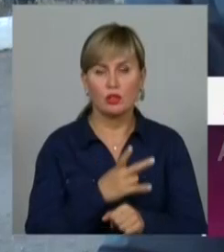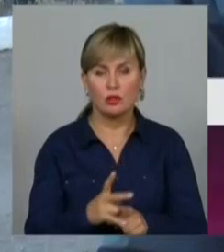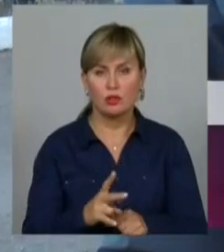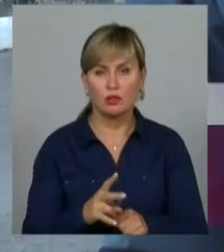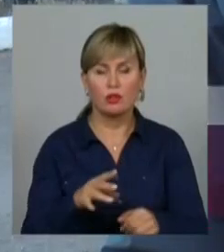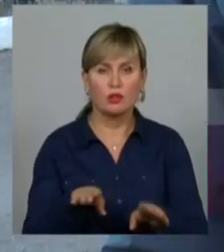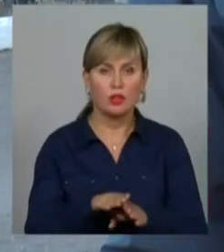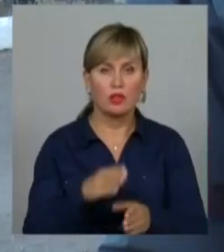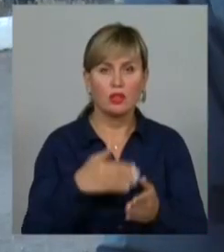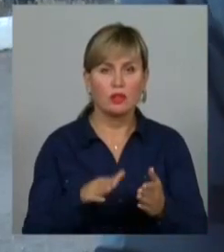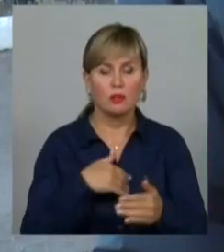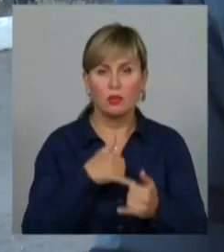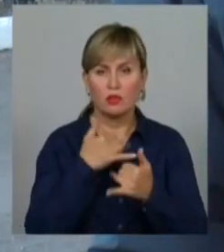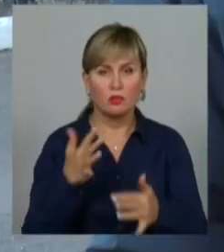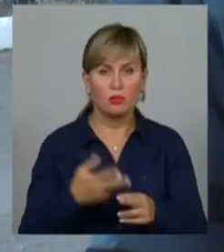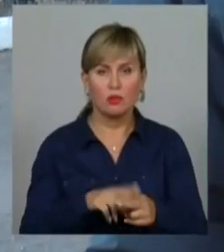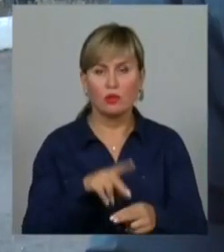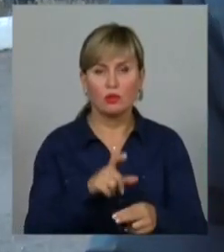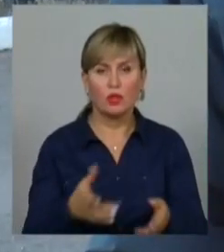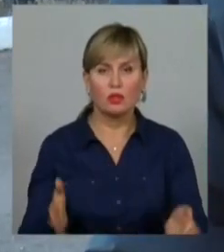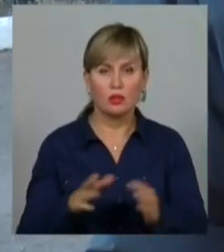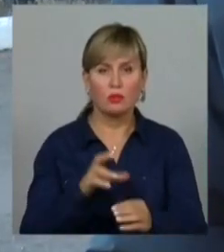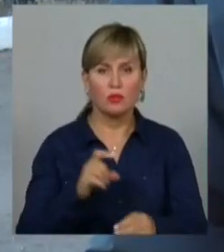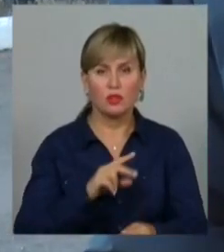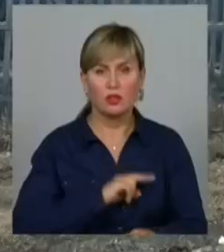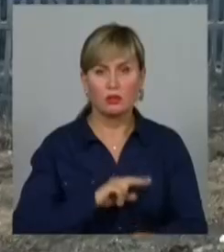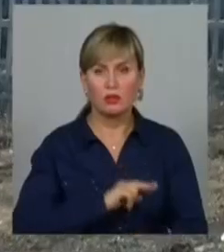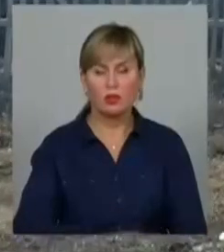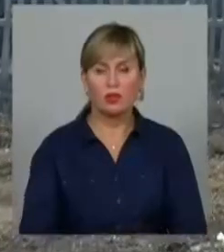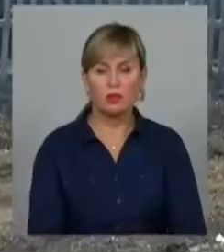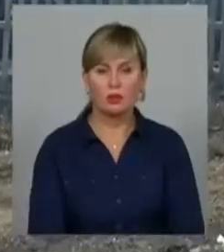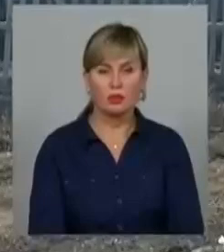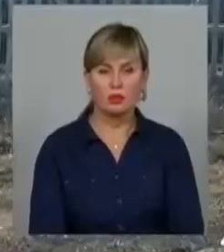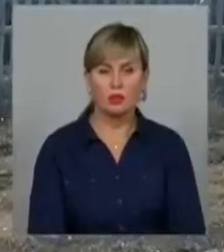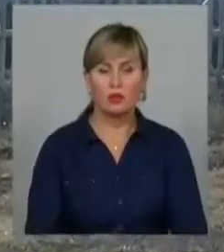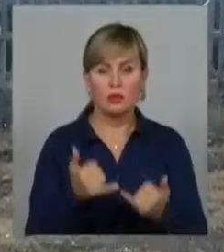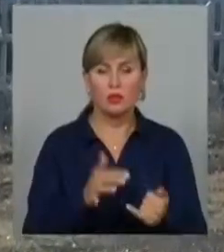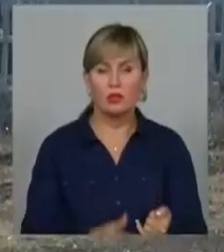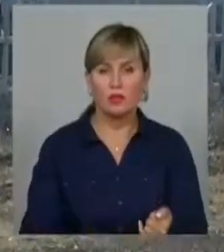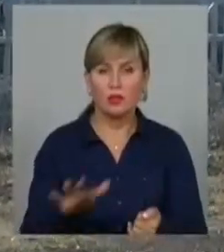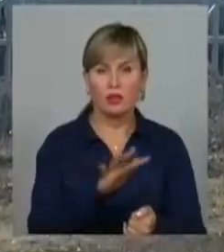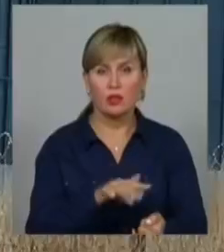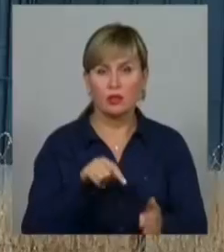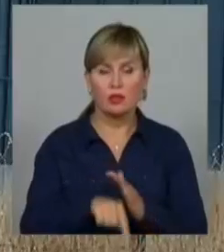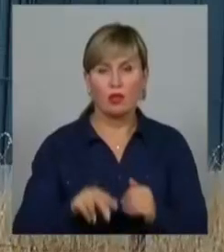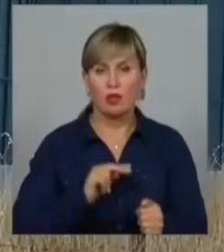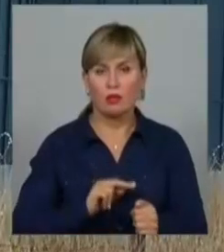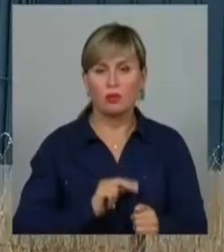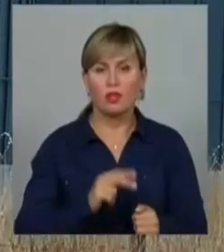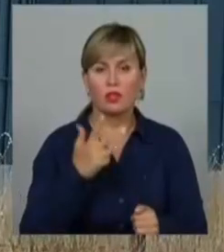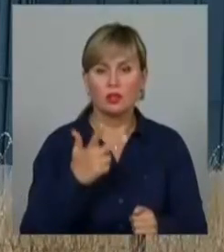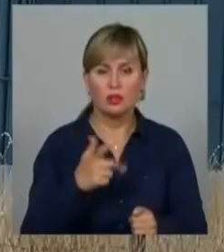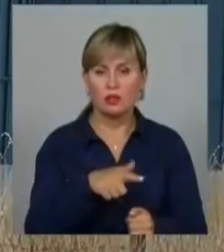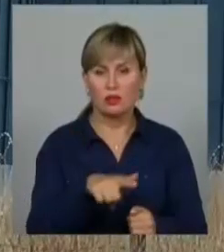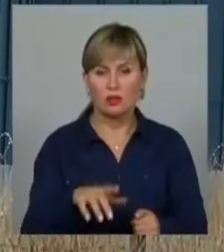Закрыть совсем элеватор мы не можем, потому что люди останутся без работы. Сейчас в окрестностях поселка Смирново работают три